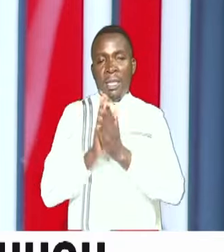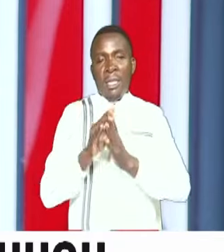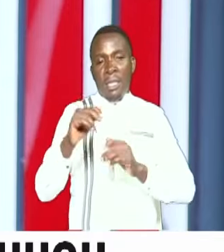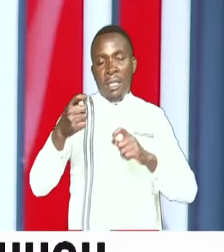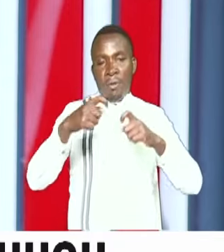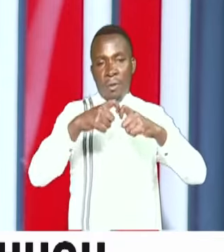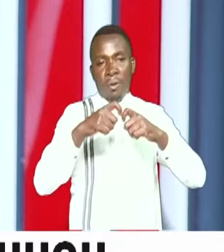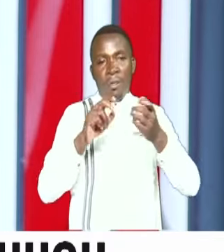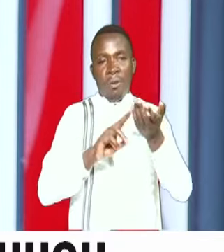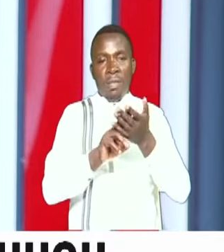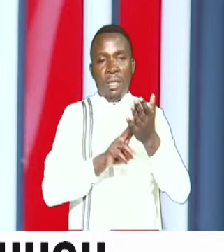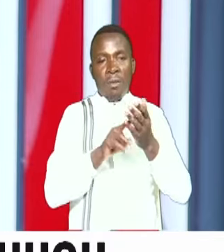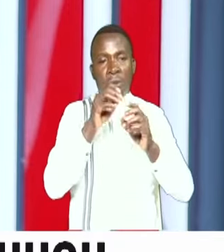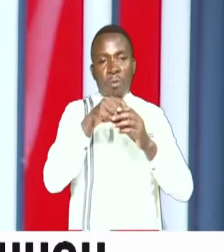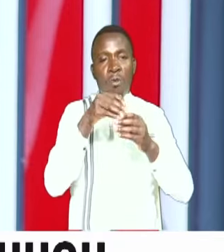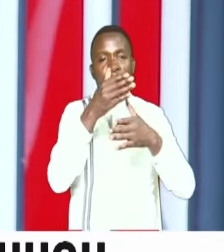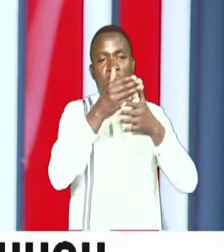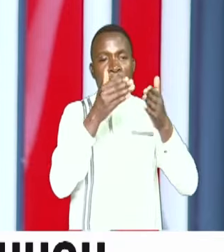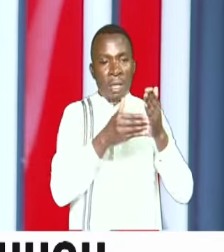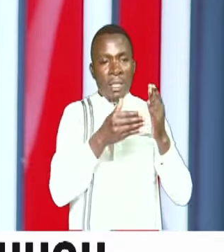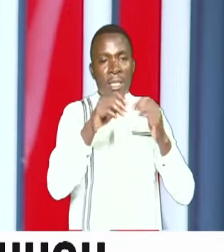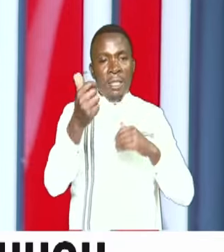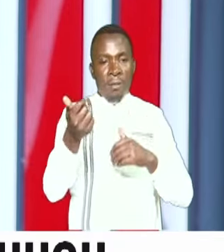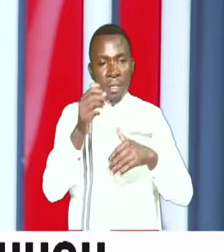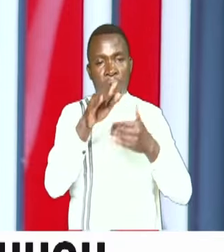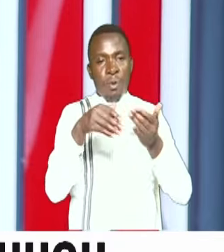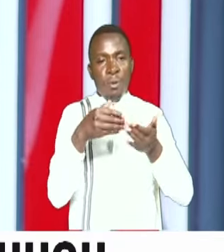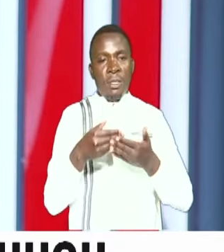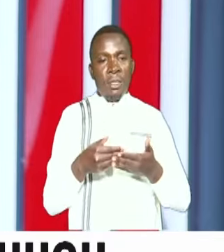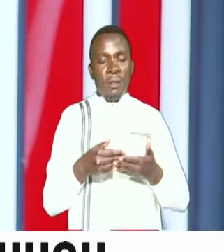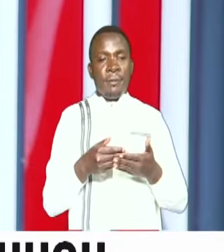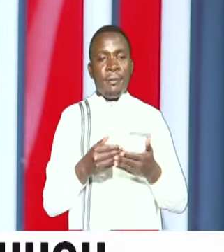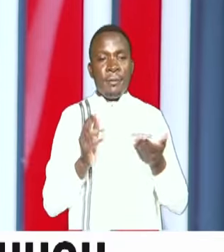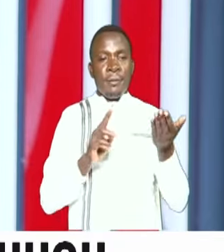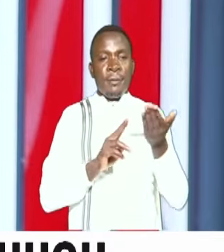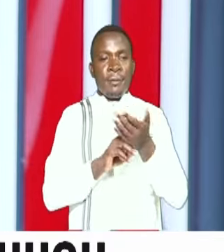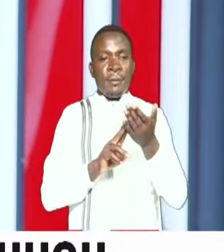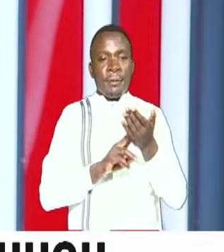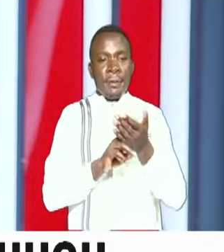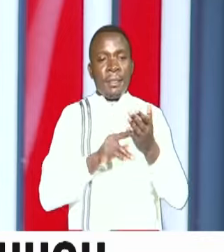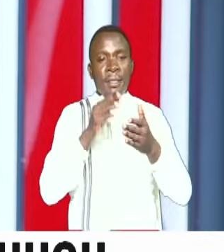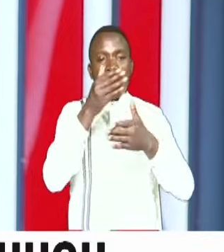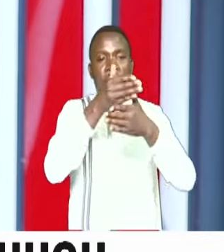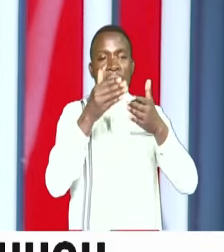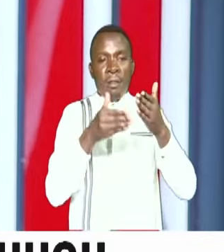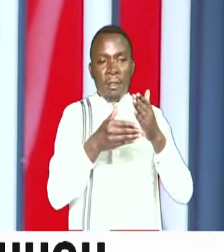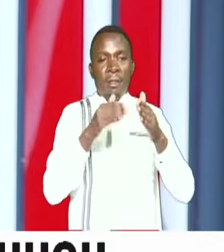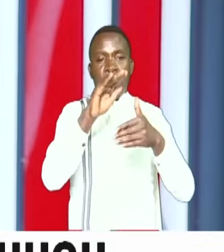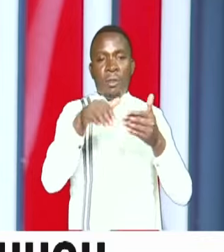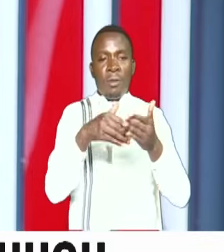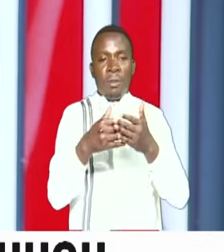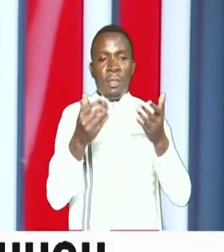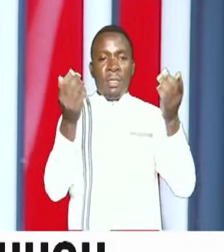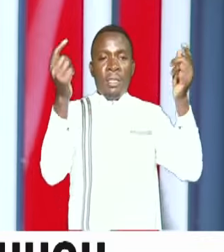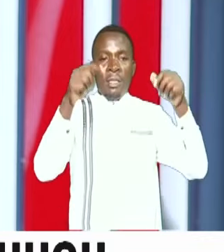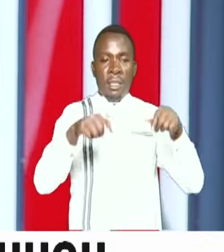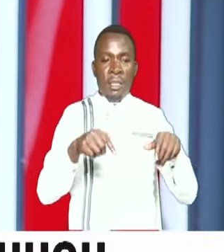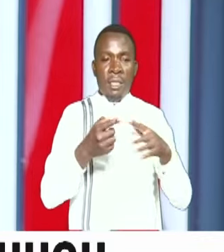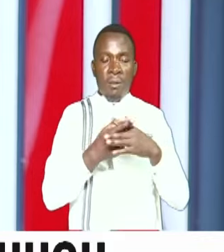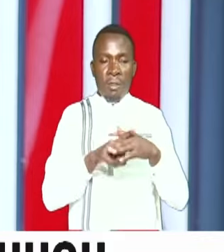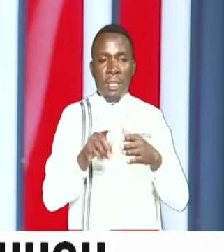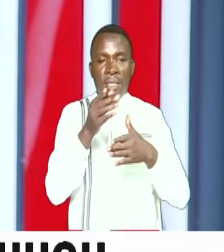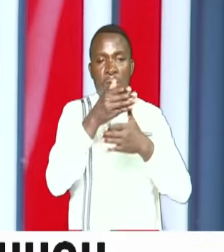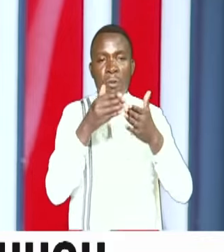bwubatsi imisimari n'ibindi byuma byifashishwa mu bwubatsi izo zose zigiye gutangira kubakwa mu